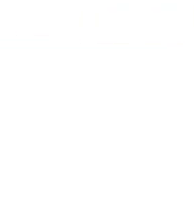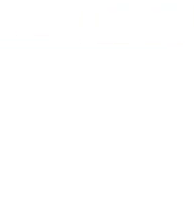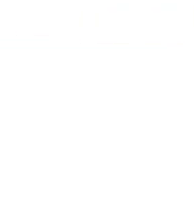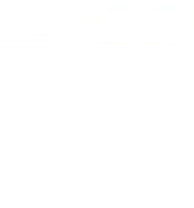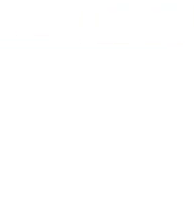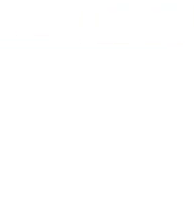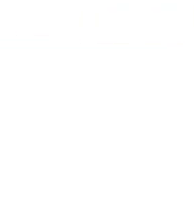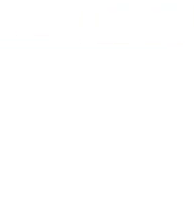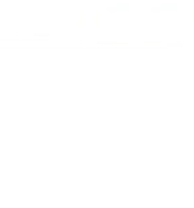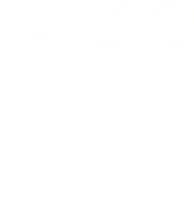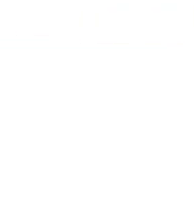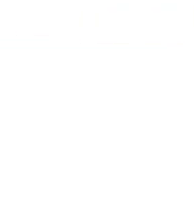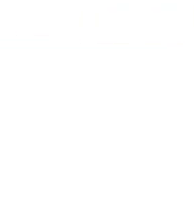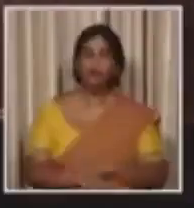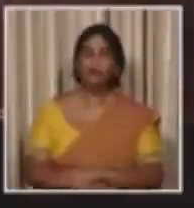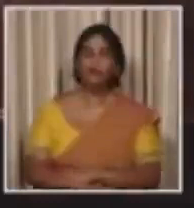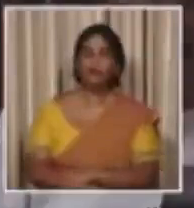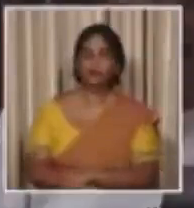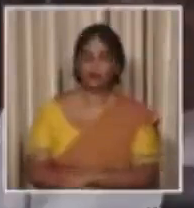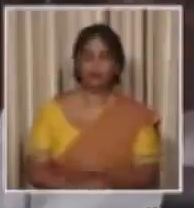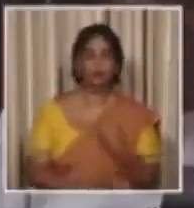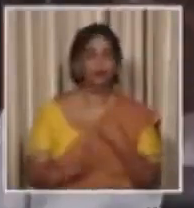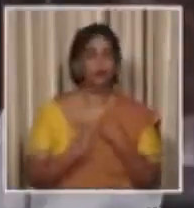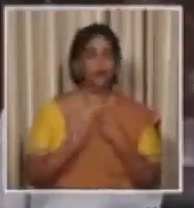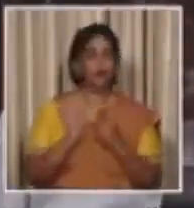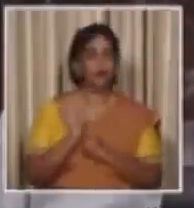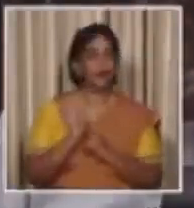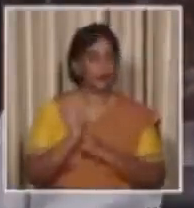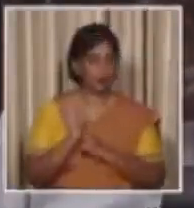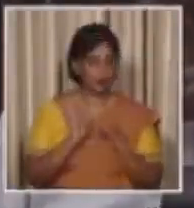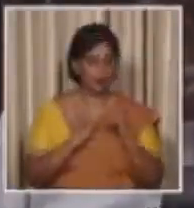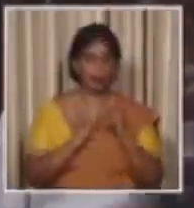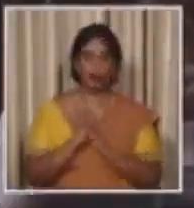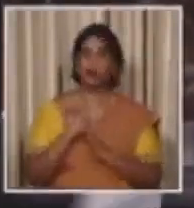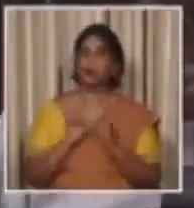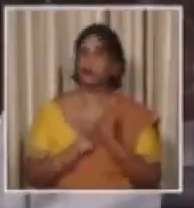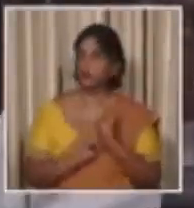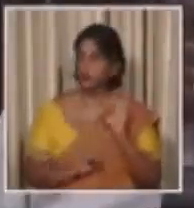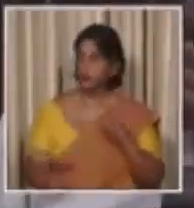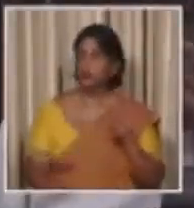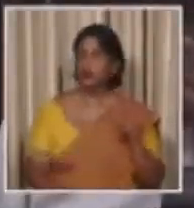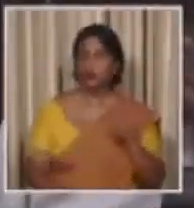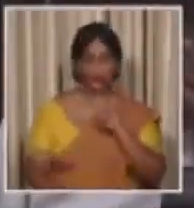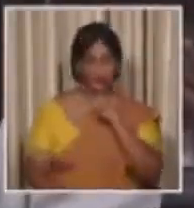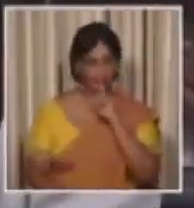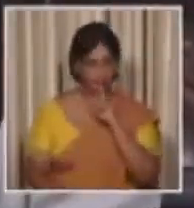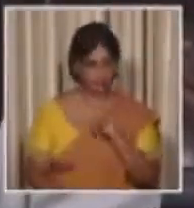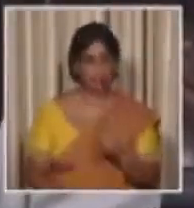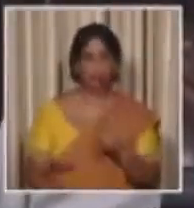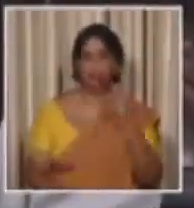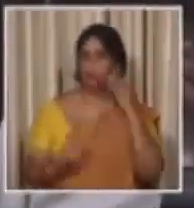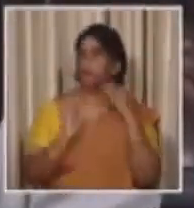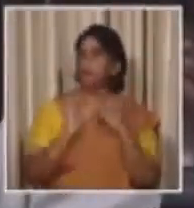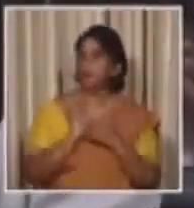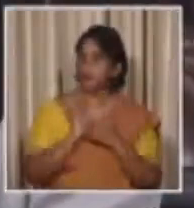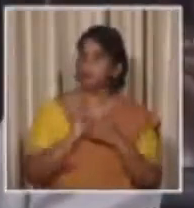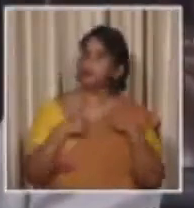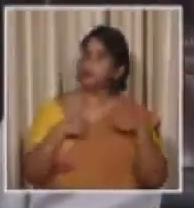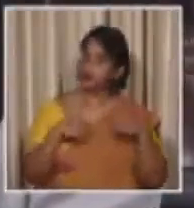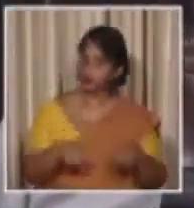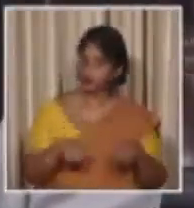lead the web news. අපේ නිමල් පියතිස්ස මන්ත්‍රීතුමා විසින් ඉදිරිපත් කර කාර්යය පිළිබඳව අපි